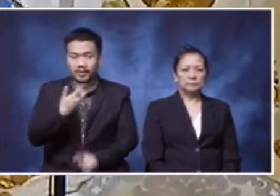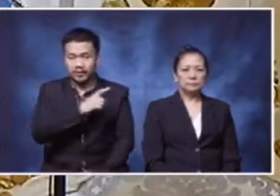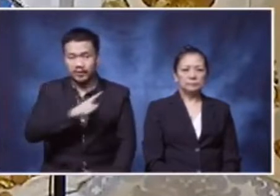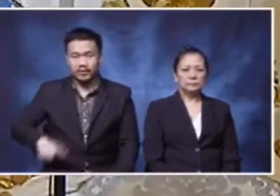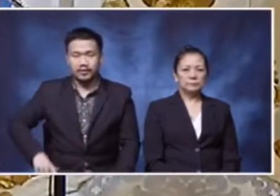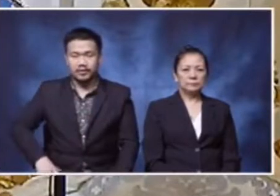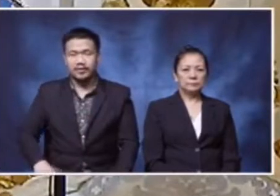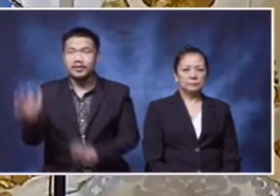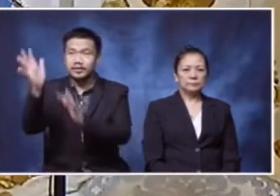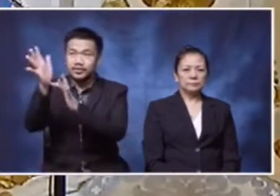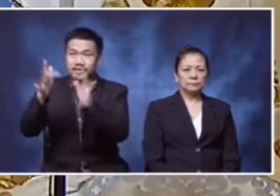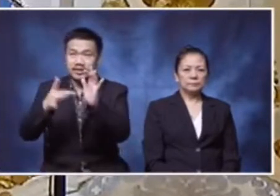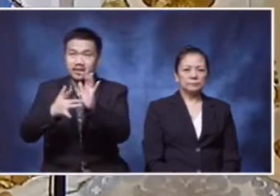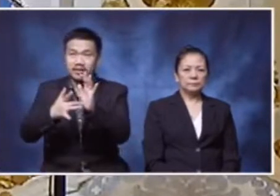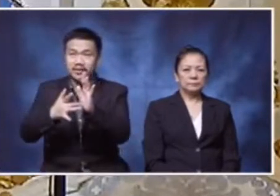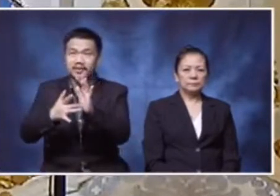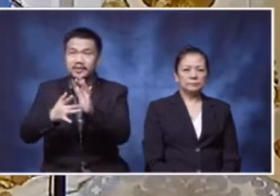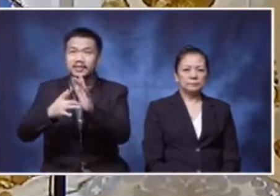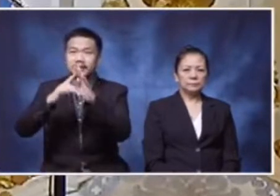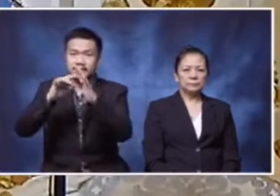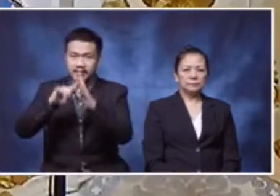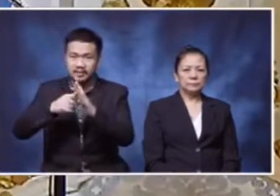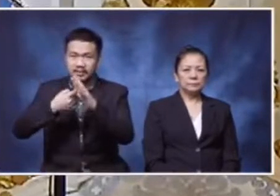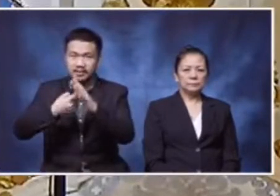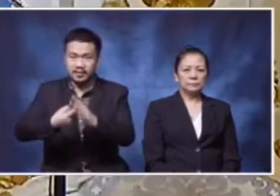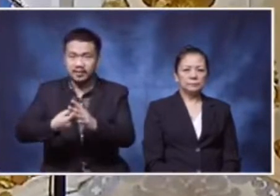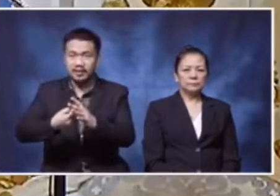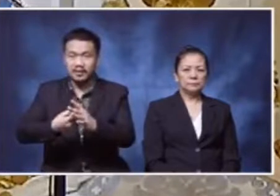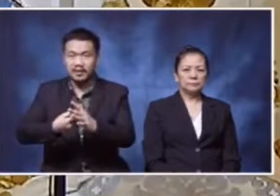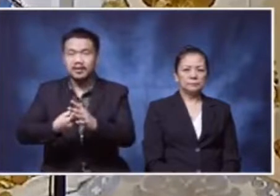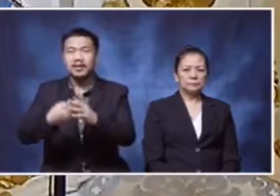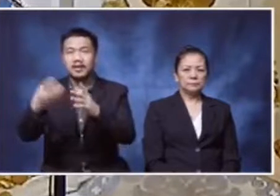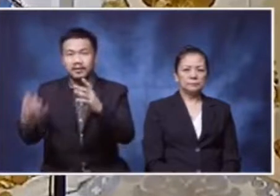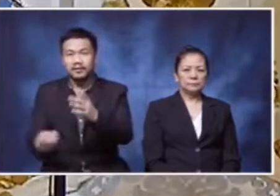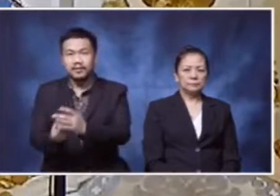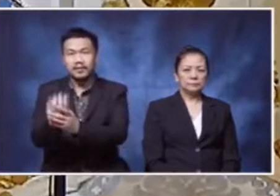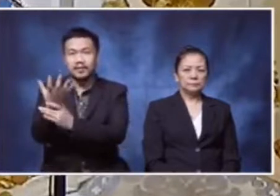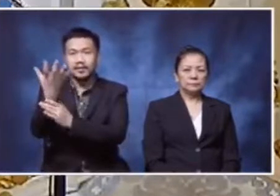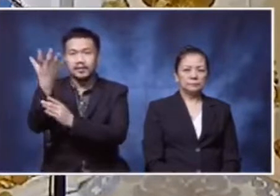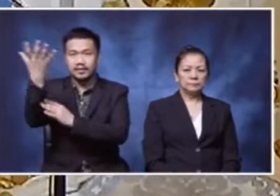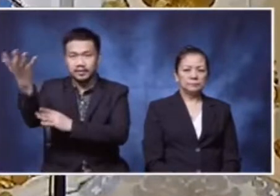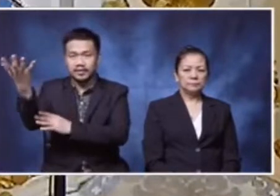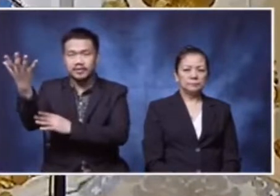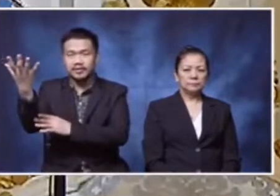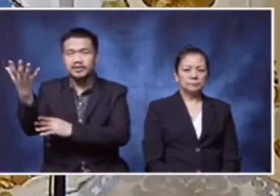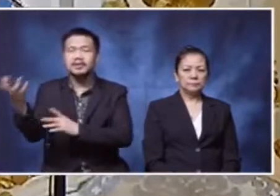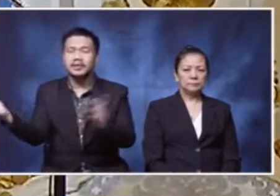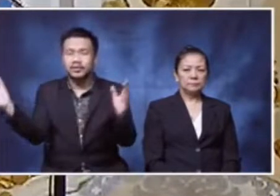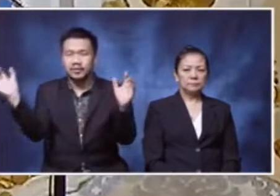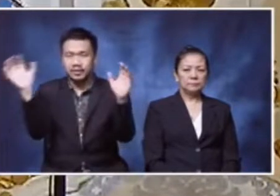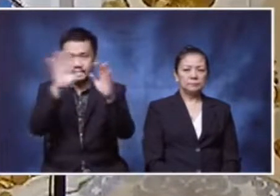maghatid ng liwanag sa sangkatauhan na nalalambungan sa kasamaan at